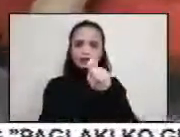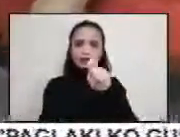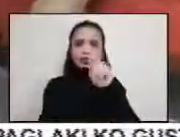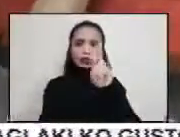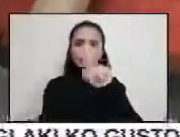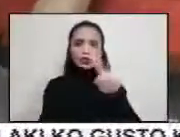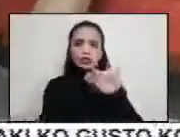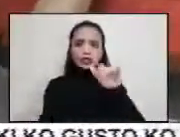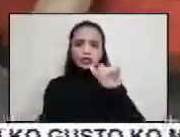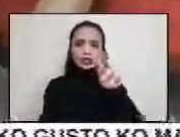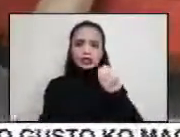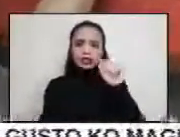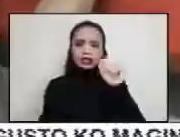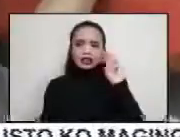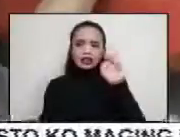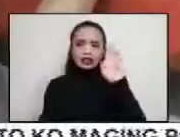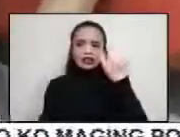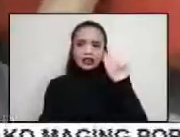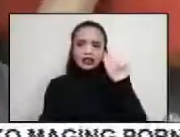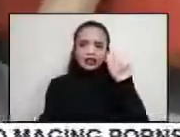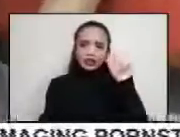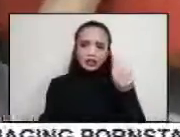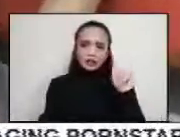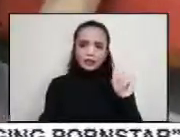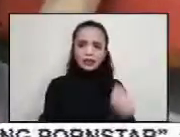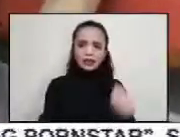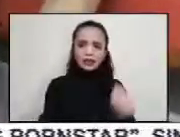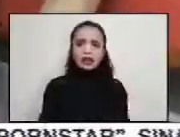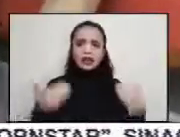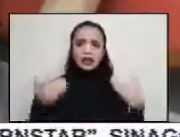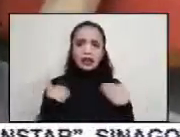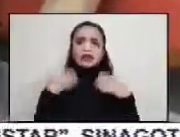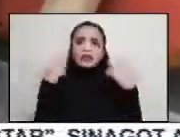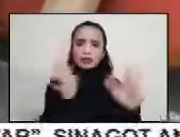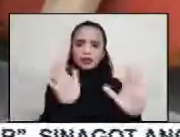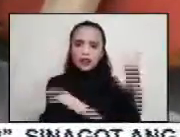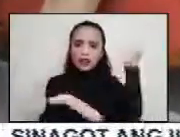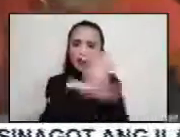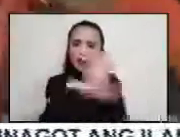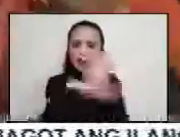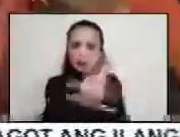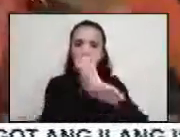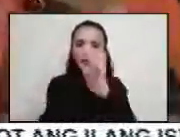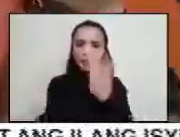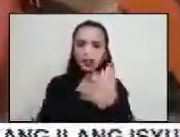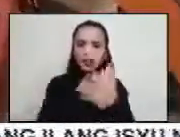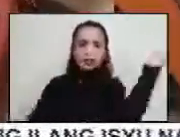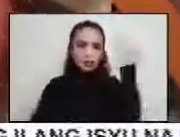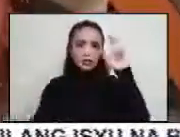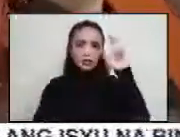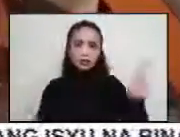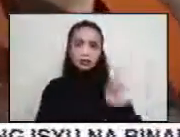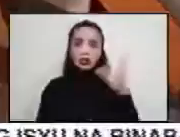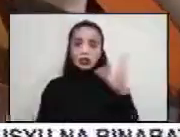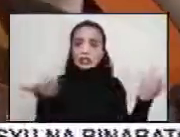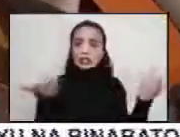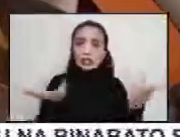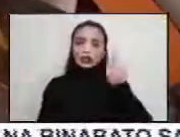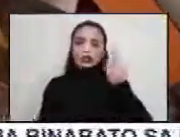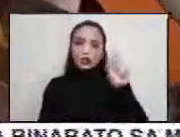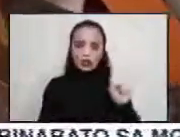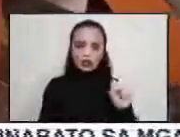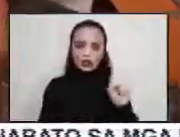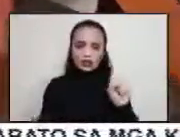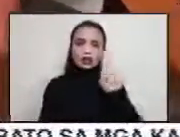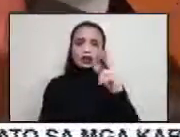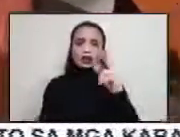ng Food and Drug Administration. So hanggat walang EUA, hanggat walang thorough review sa Sinovac, hindi naman mag-start yung pagbakuna.